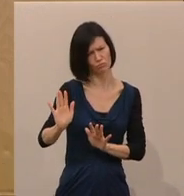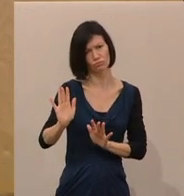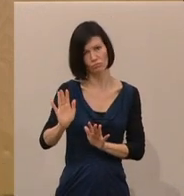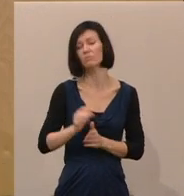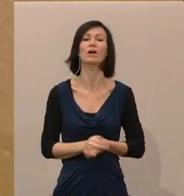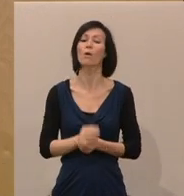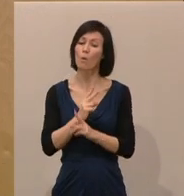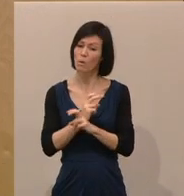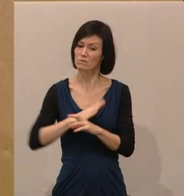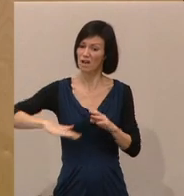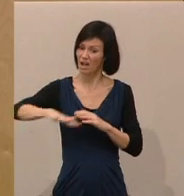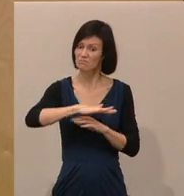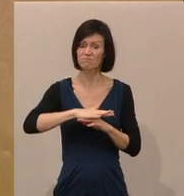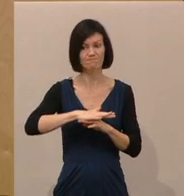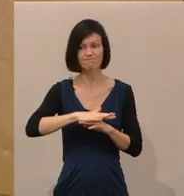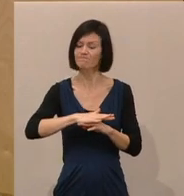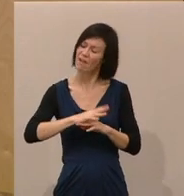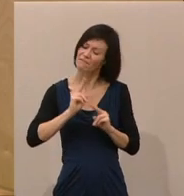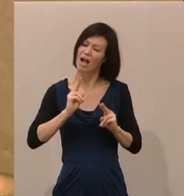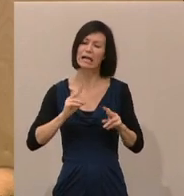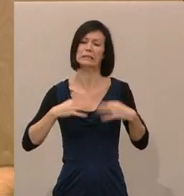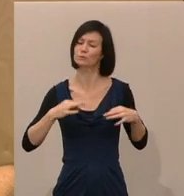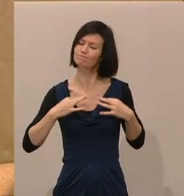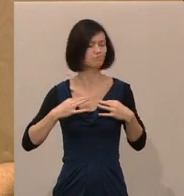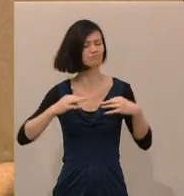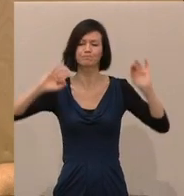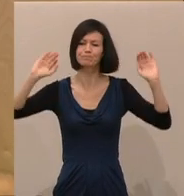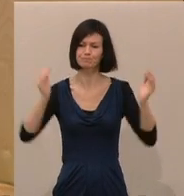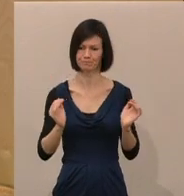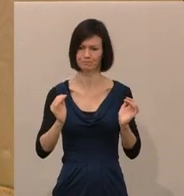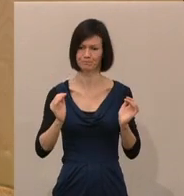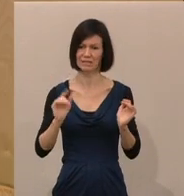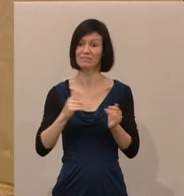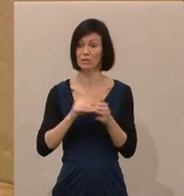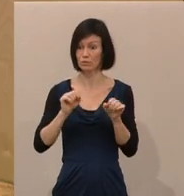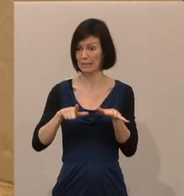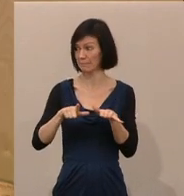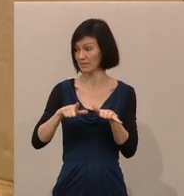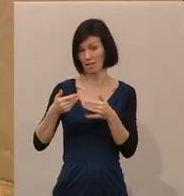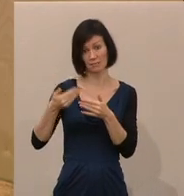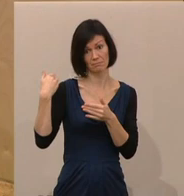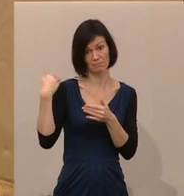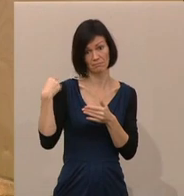Land ungesünder gemacht. Im Jahr 2017 starben